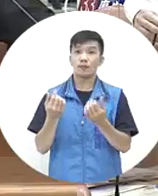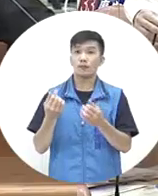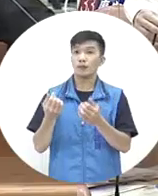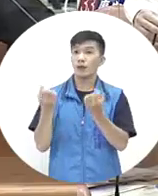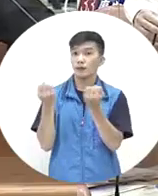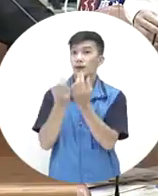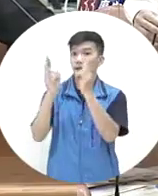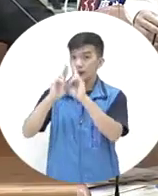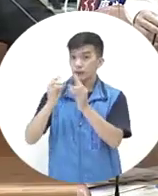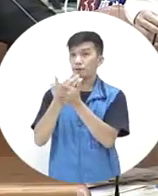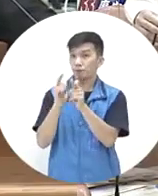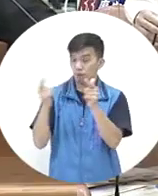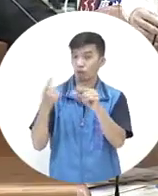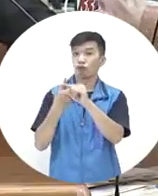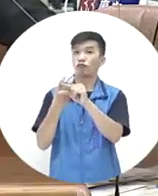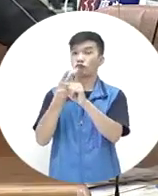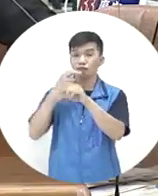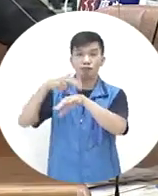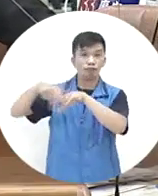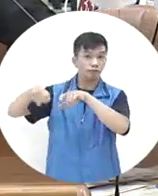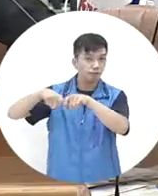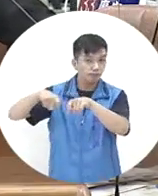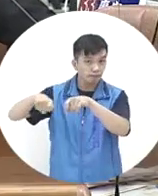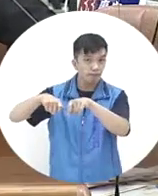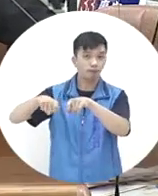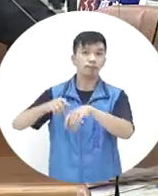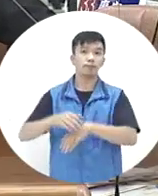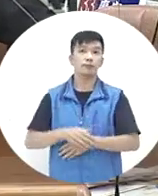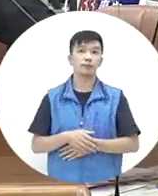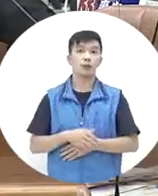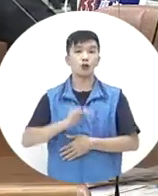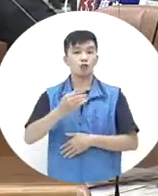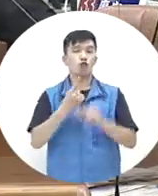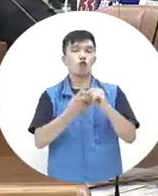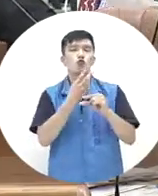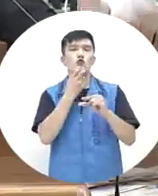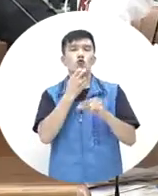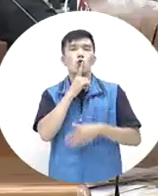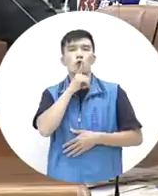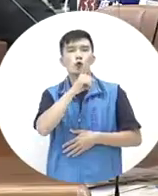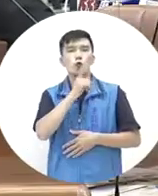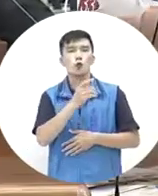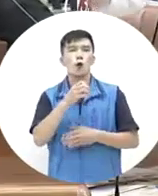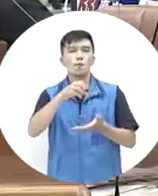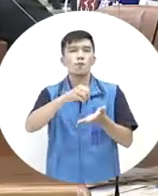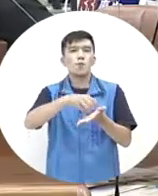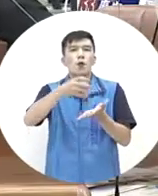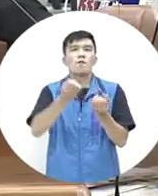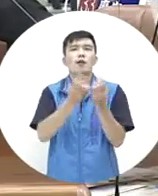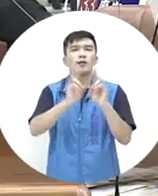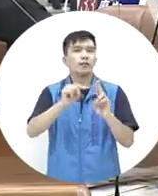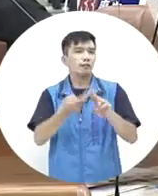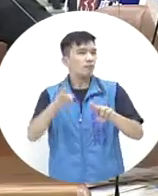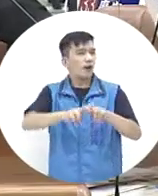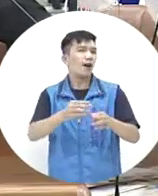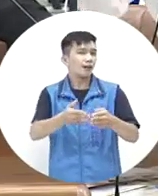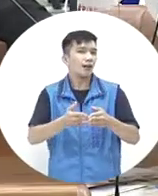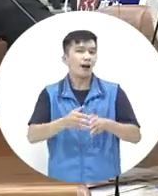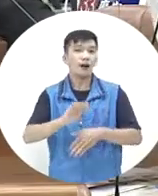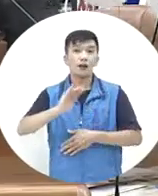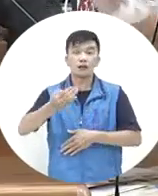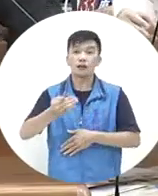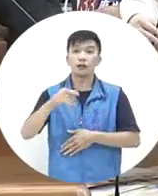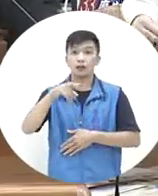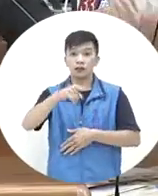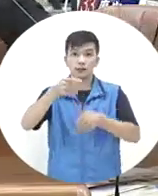策，然后这过程 中央很清楚就是不要合适嘛。但是现在你的师父